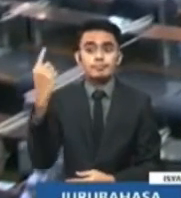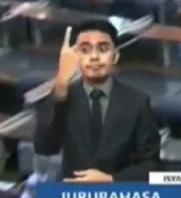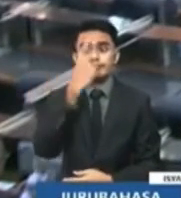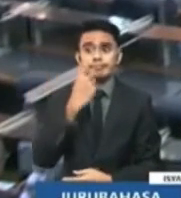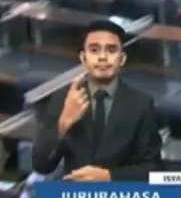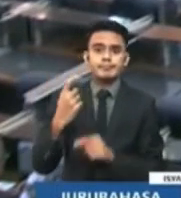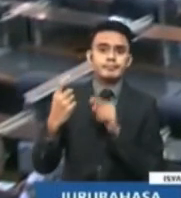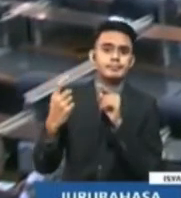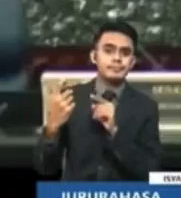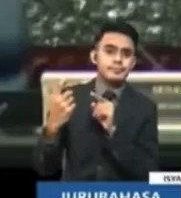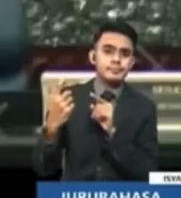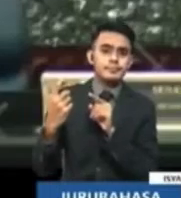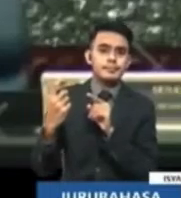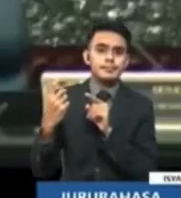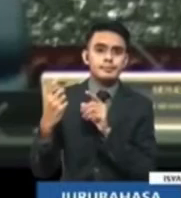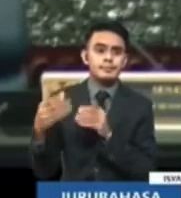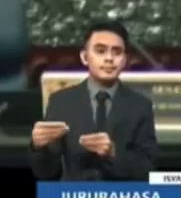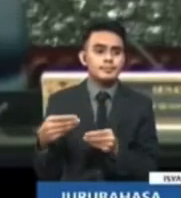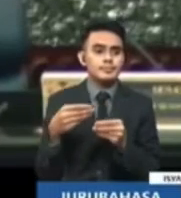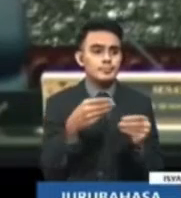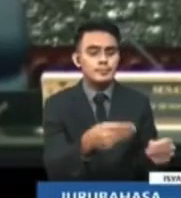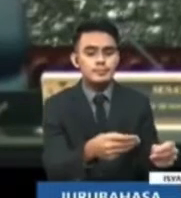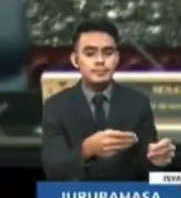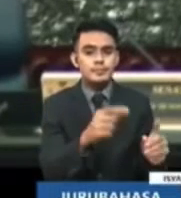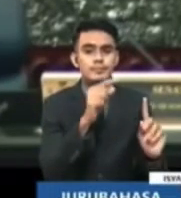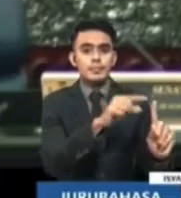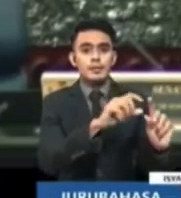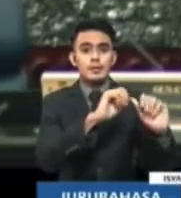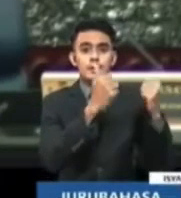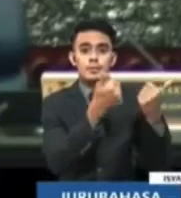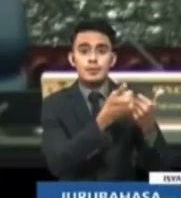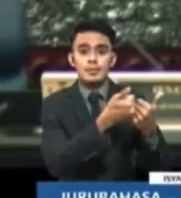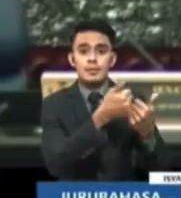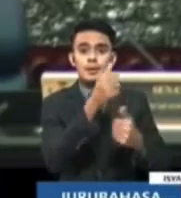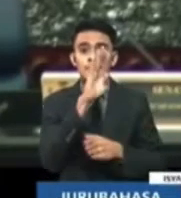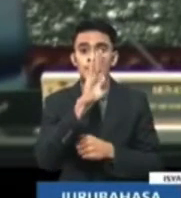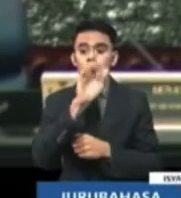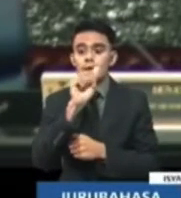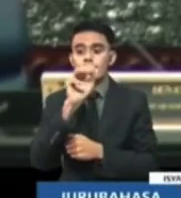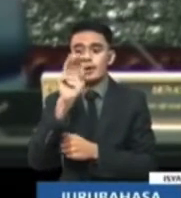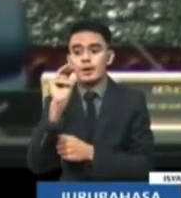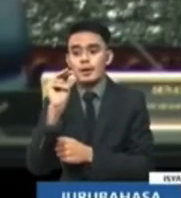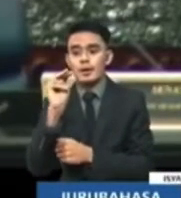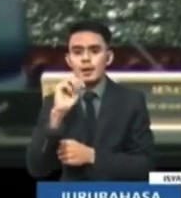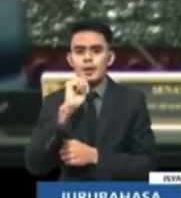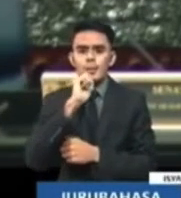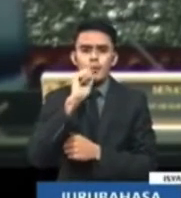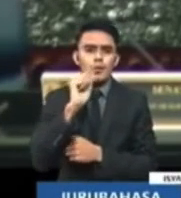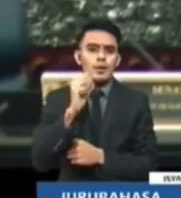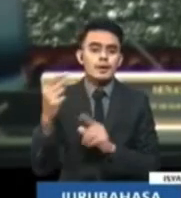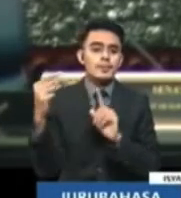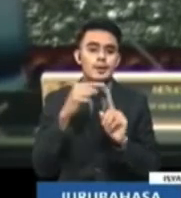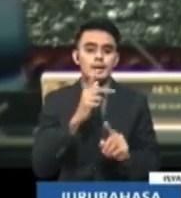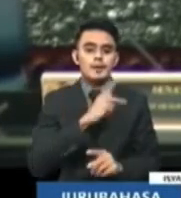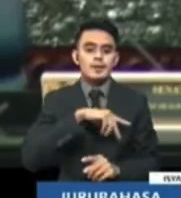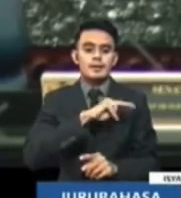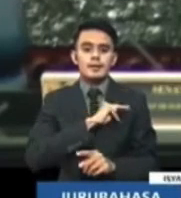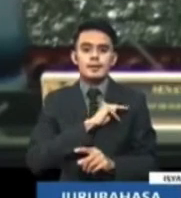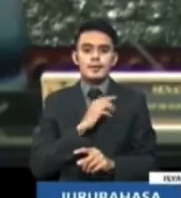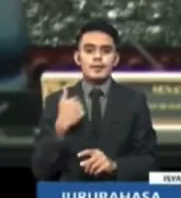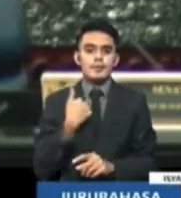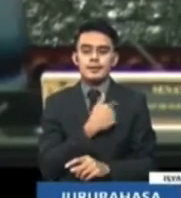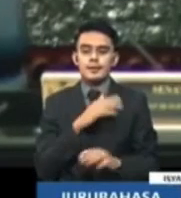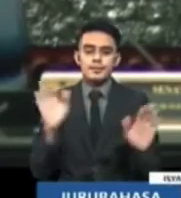sepatutnya ditujukan kepada Persatuan Badminton Malaysia dan bukan kepada Kementerian Belia dan